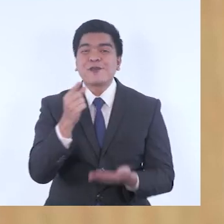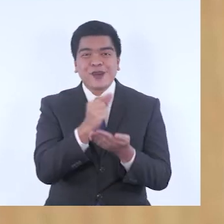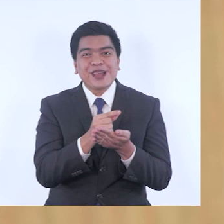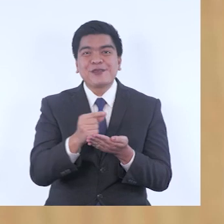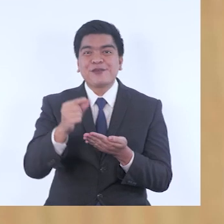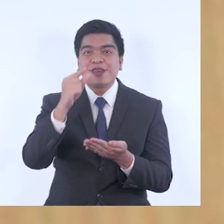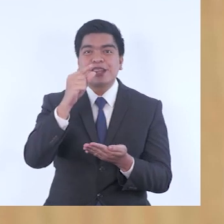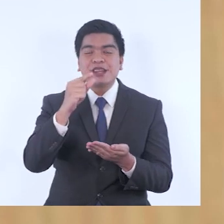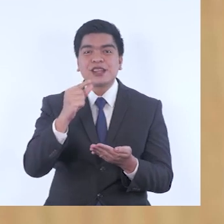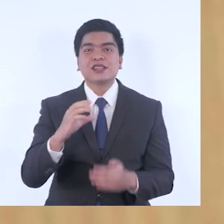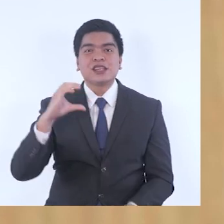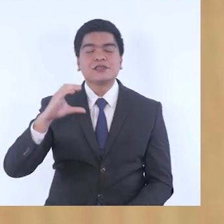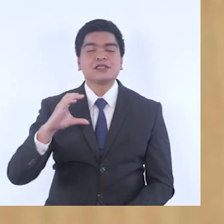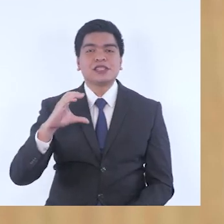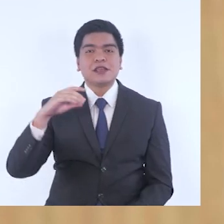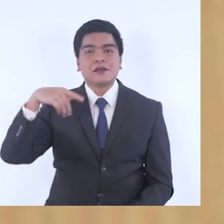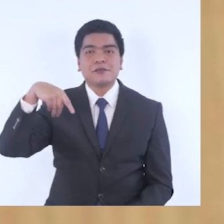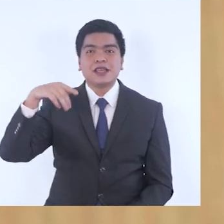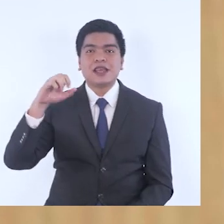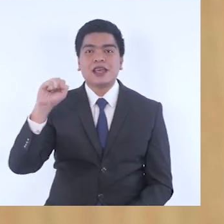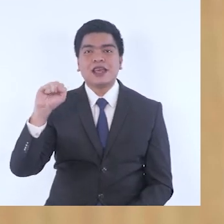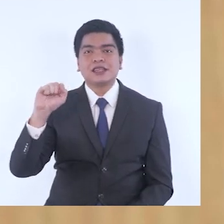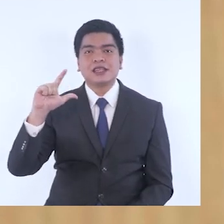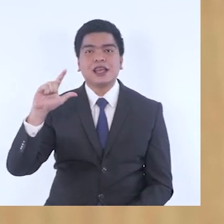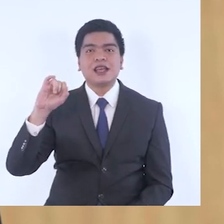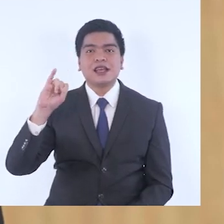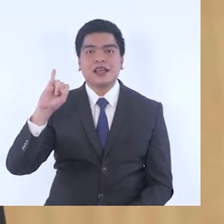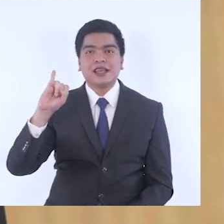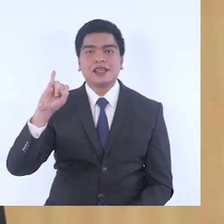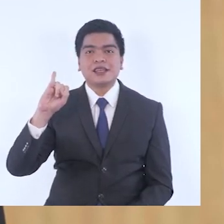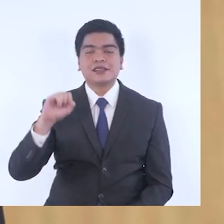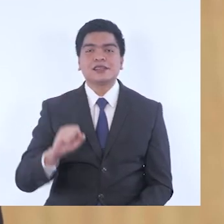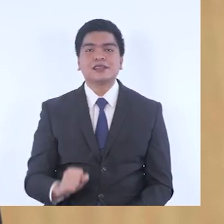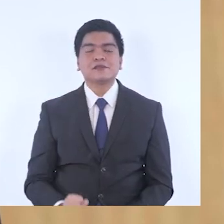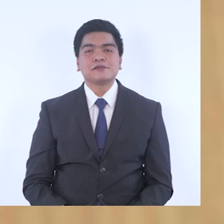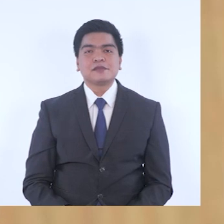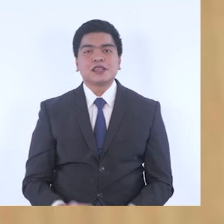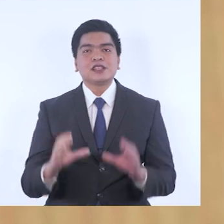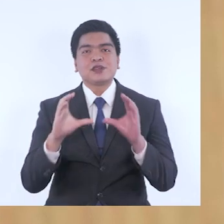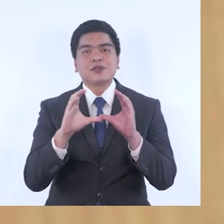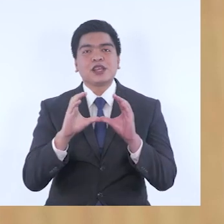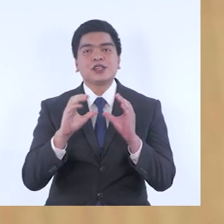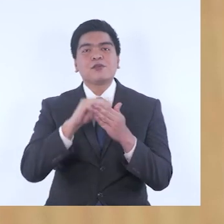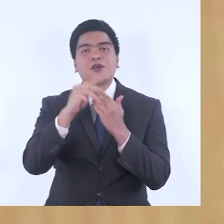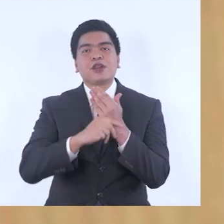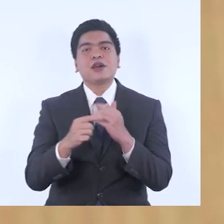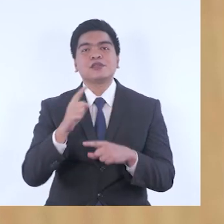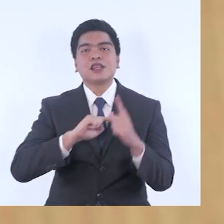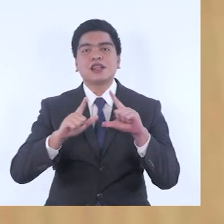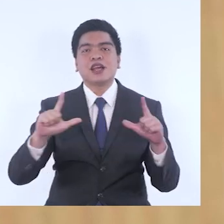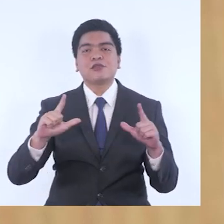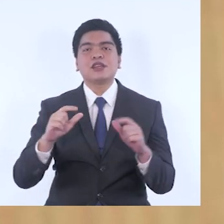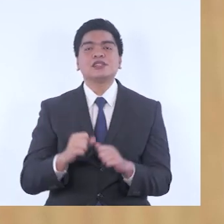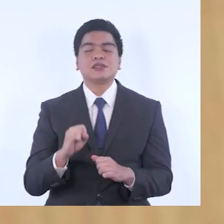nagsipagtapos sa Certification Program for Sign Language Interpreters o CPSLI para sa second